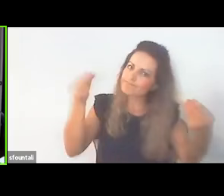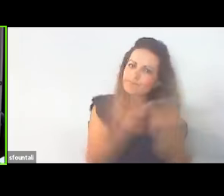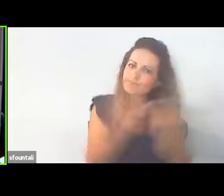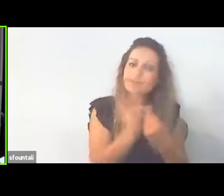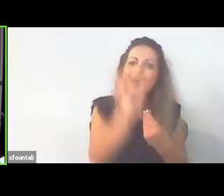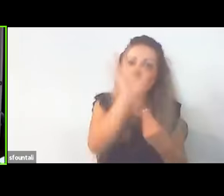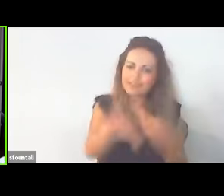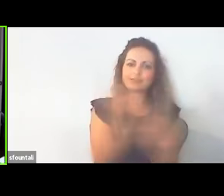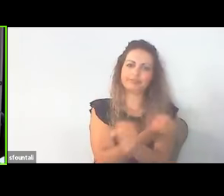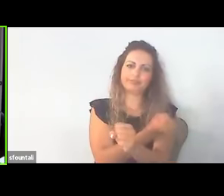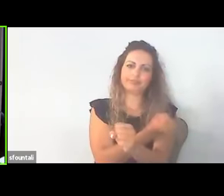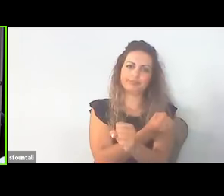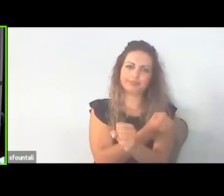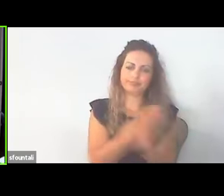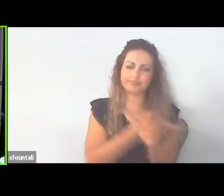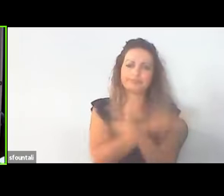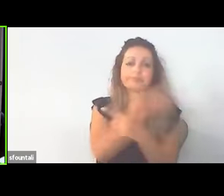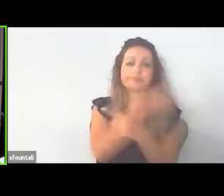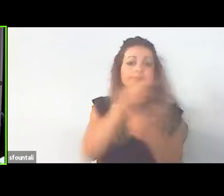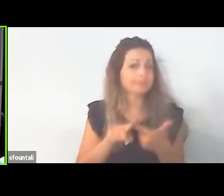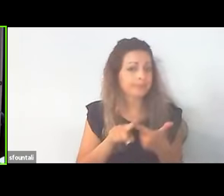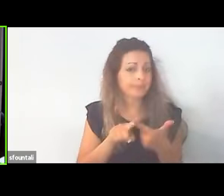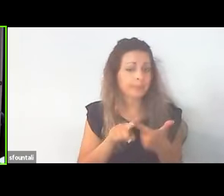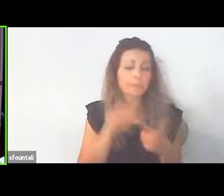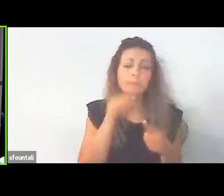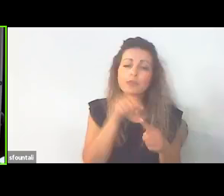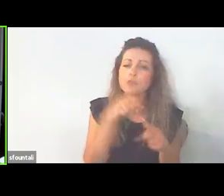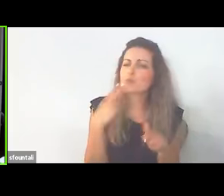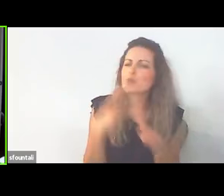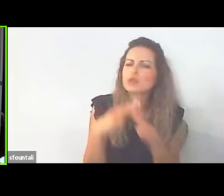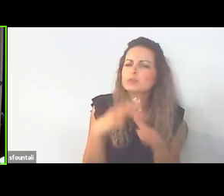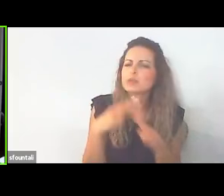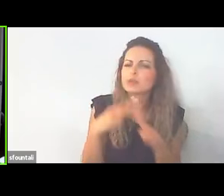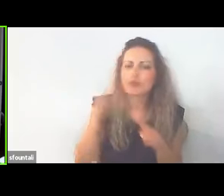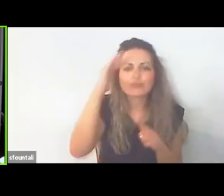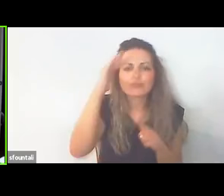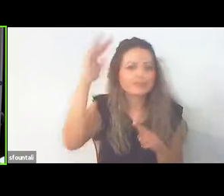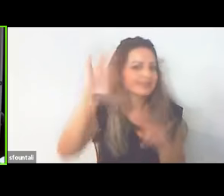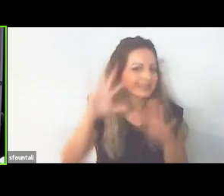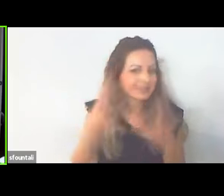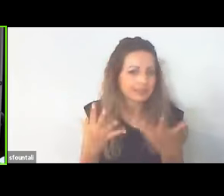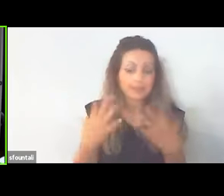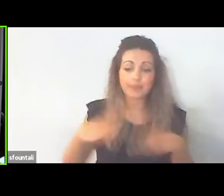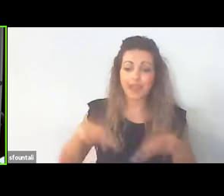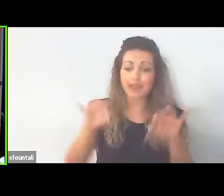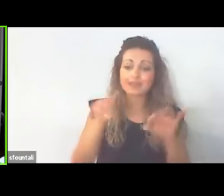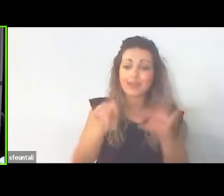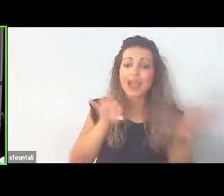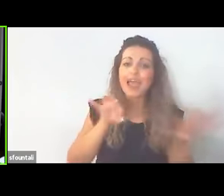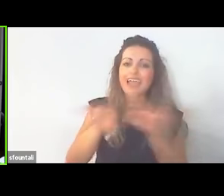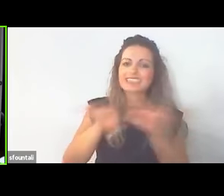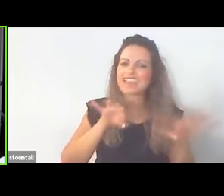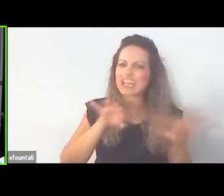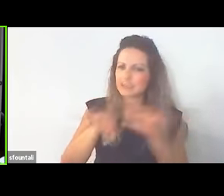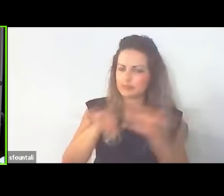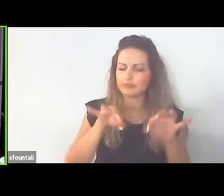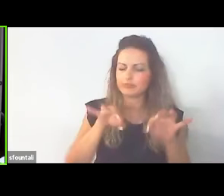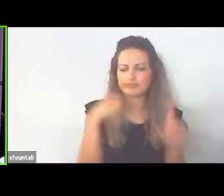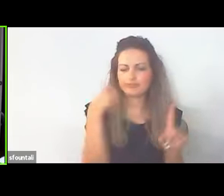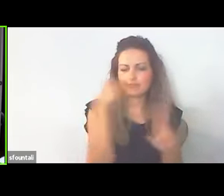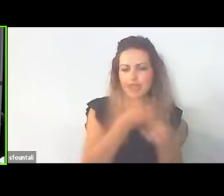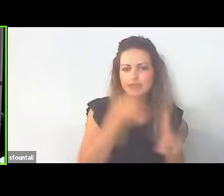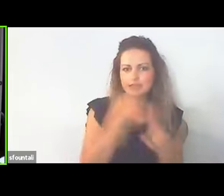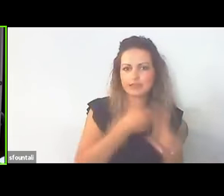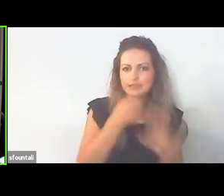Το δεύτερο στοιχείο νομίζω ότι είναι ότι για να ξεκινήσει μια τέτοια εκστρατεία είναι αναγκαία μια σε